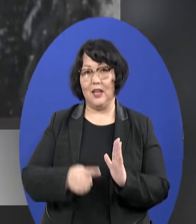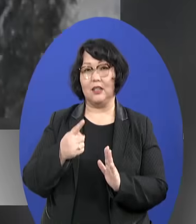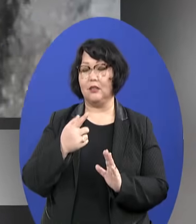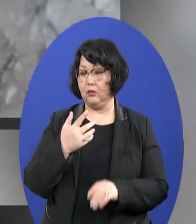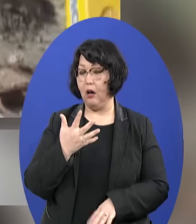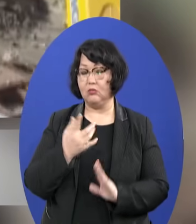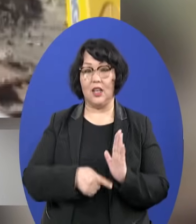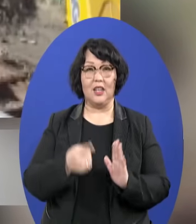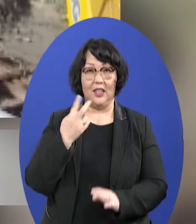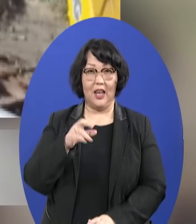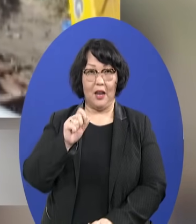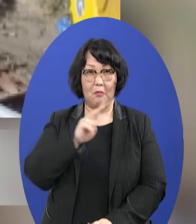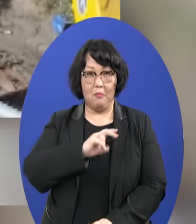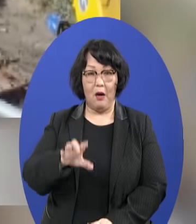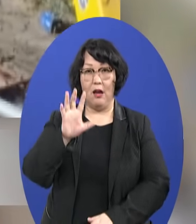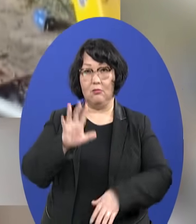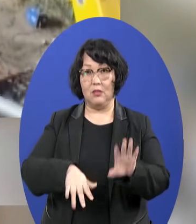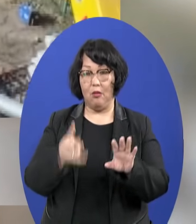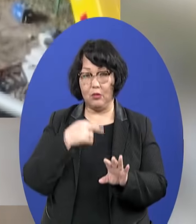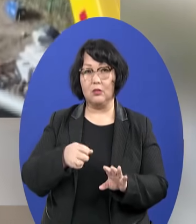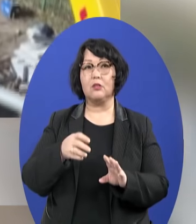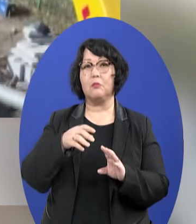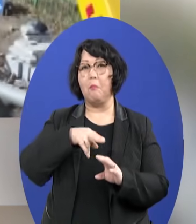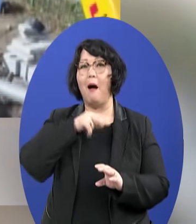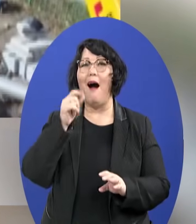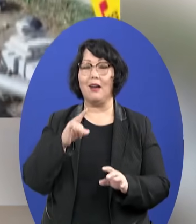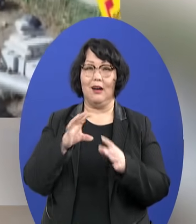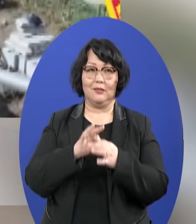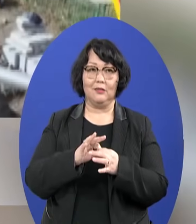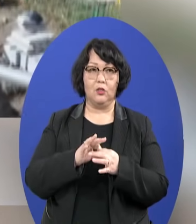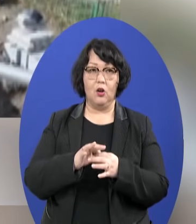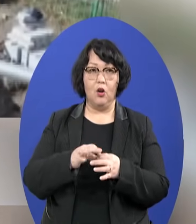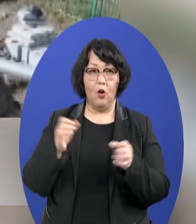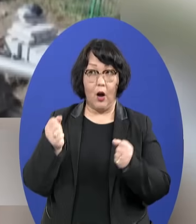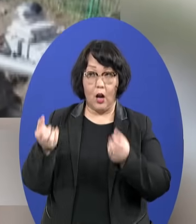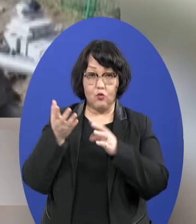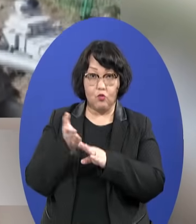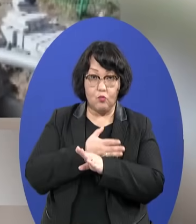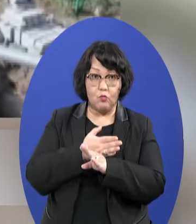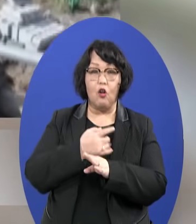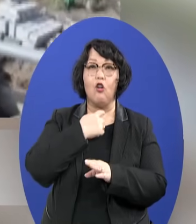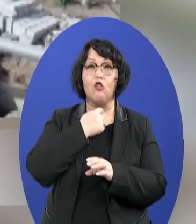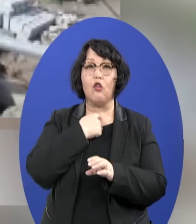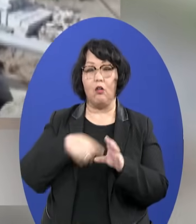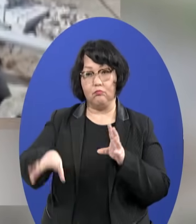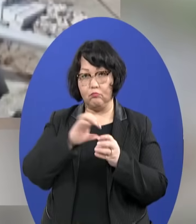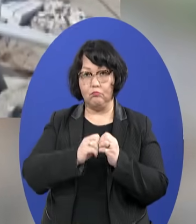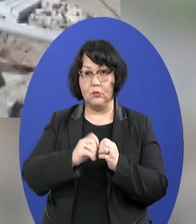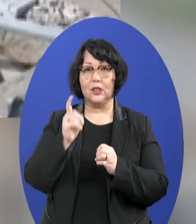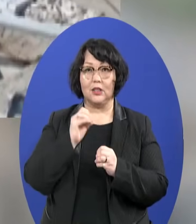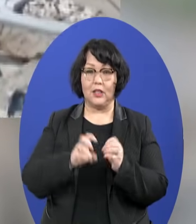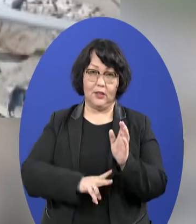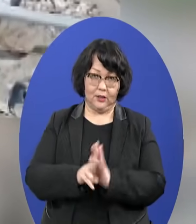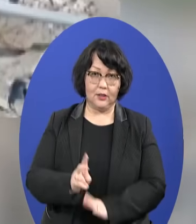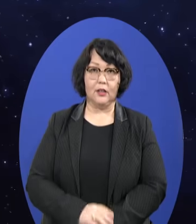нэгжүүдийн 15-наас айлрахуудын халаалтыг зогсооно. Үүнтэй зэрэгцээд ирэх хөвлийн бэлтгэлийг хангаж, шугам хоолойн зарим засварын ажлуудыг хийж эхлэх юм